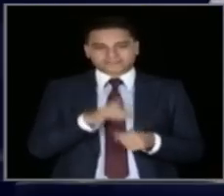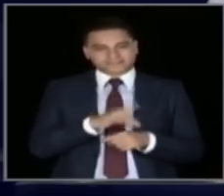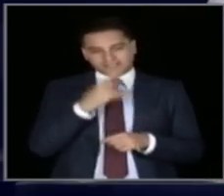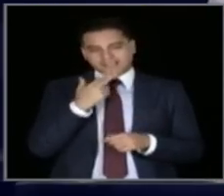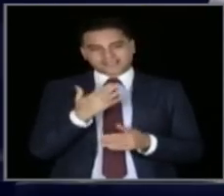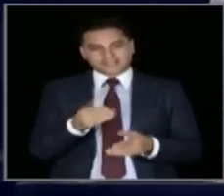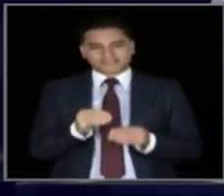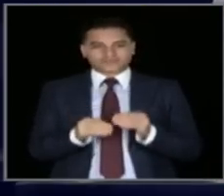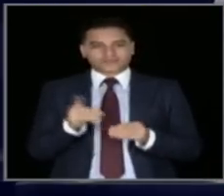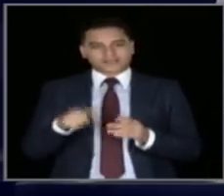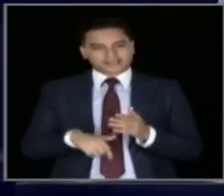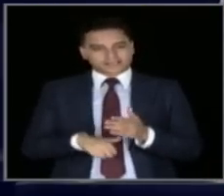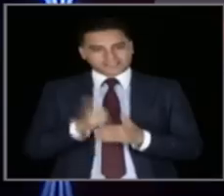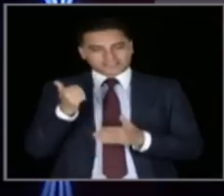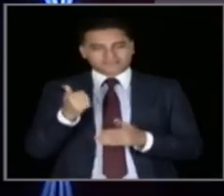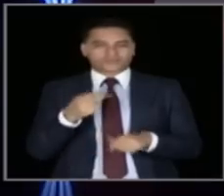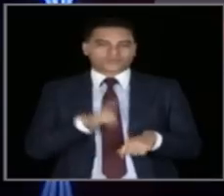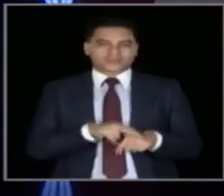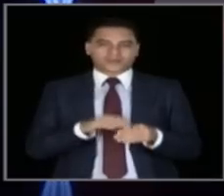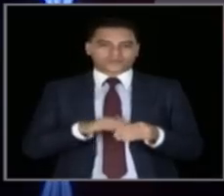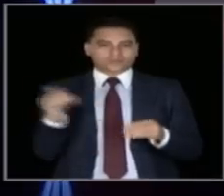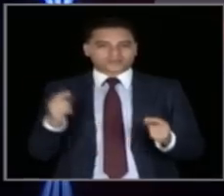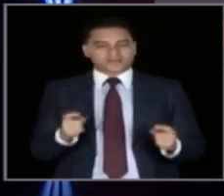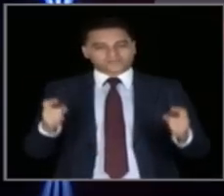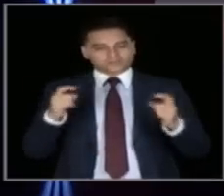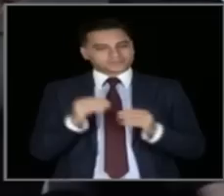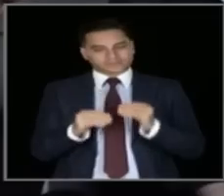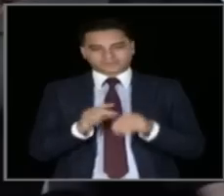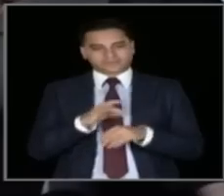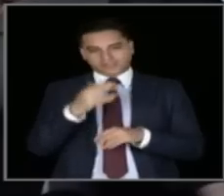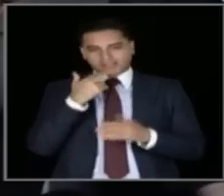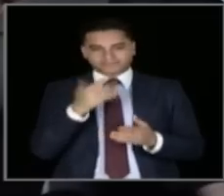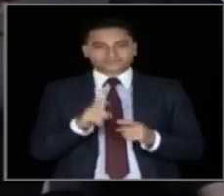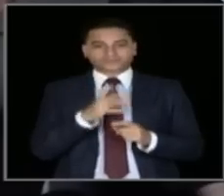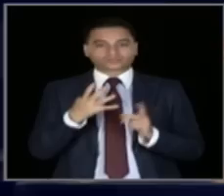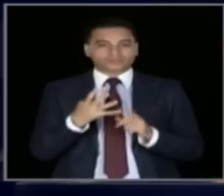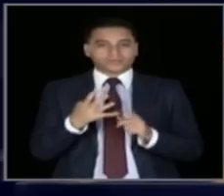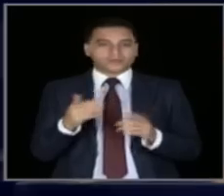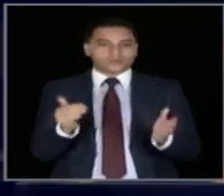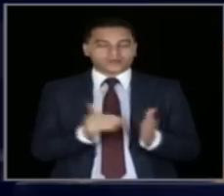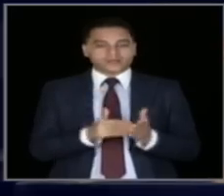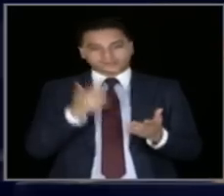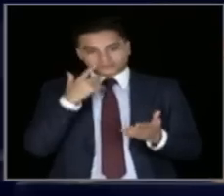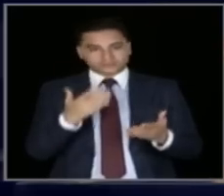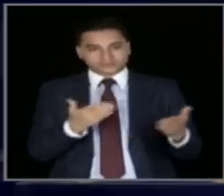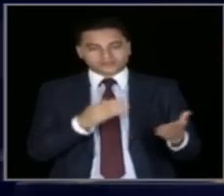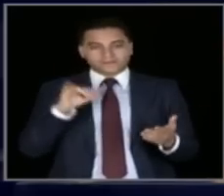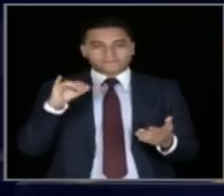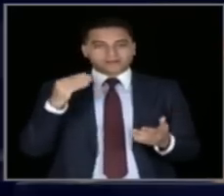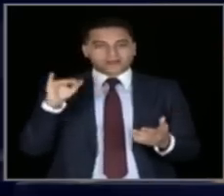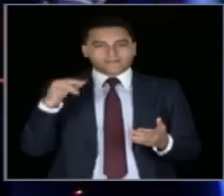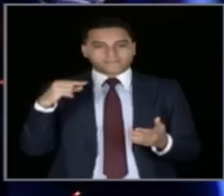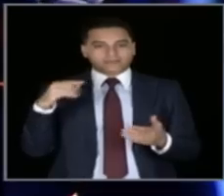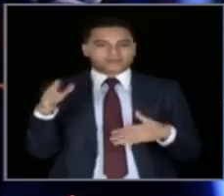هاردلك كسبتوا وودعتوا البطولة. هاردلك. السؤال الرابع والأخير، محمد